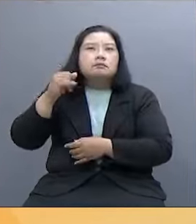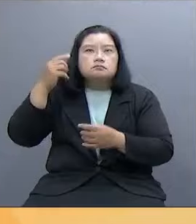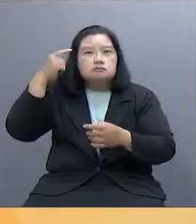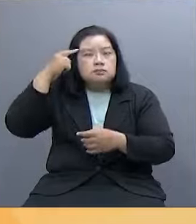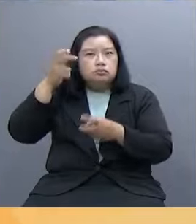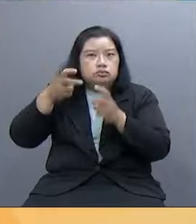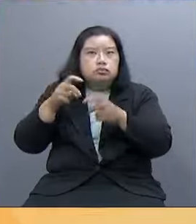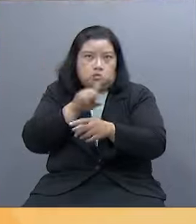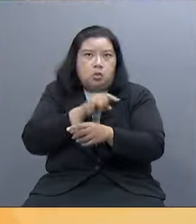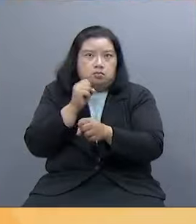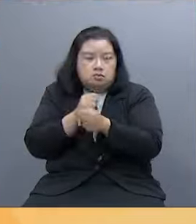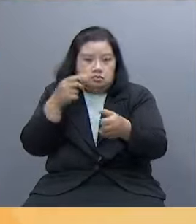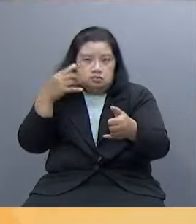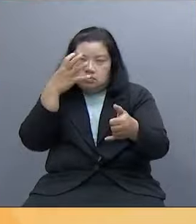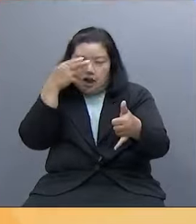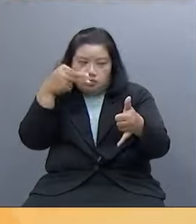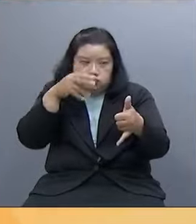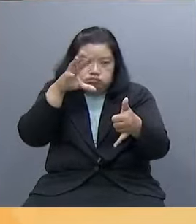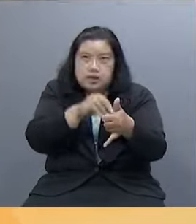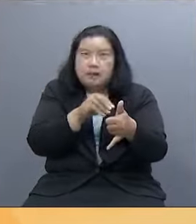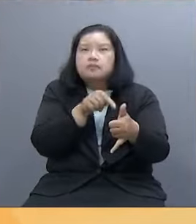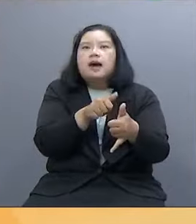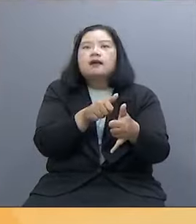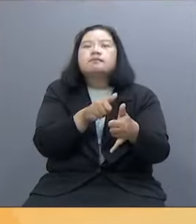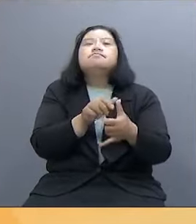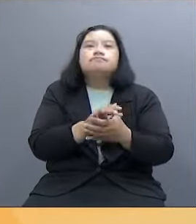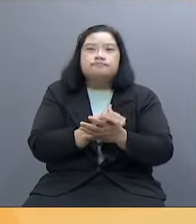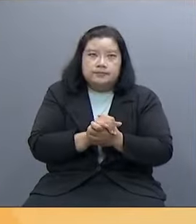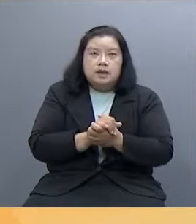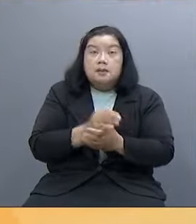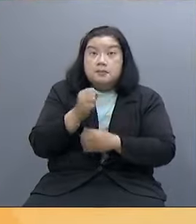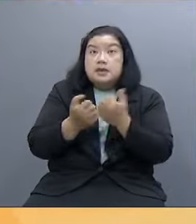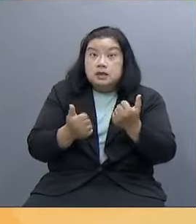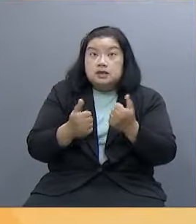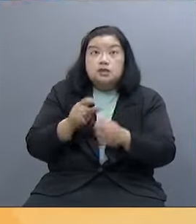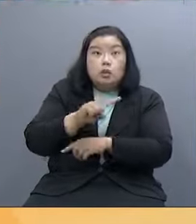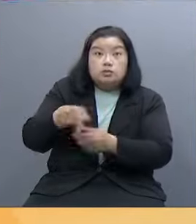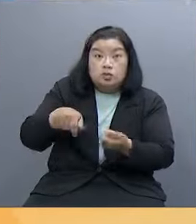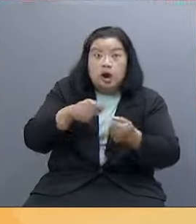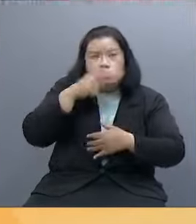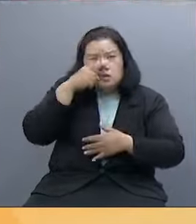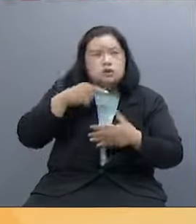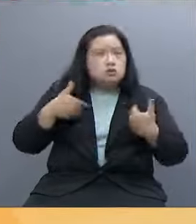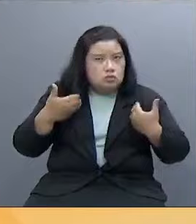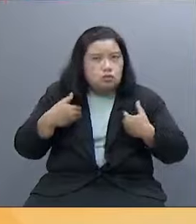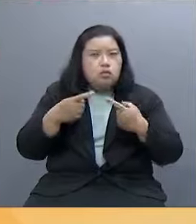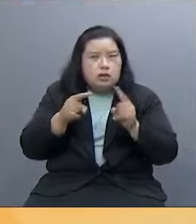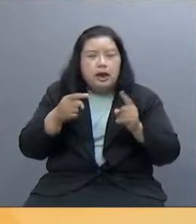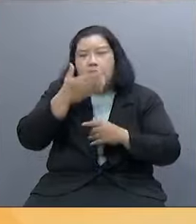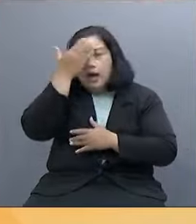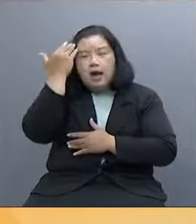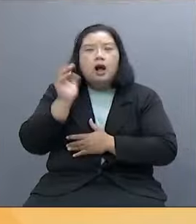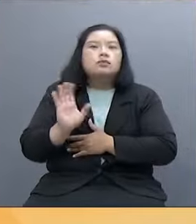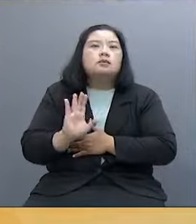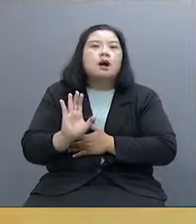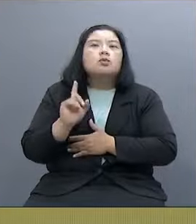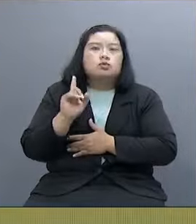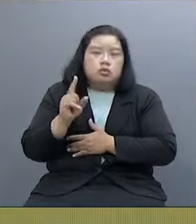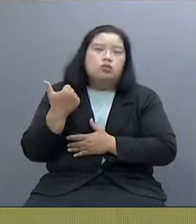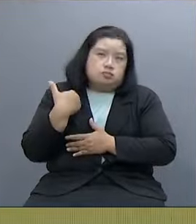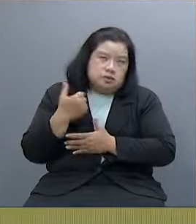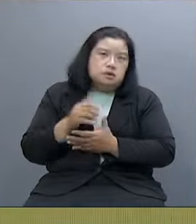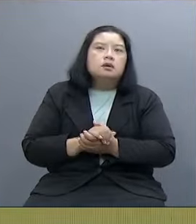มในเรื่องของการจัดงานต่างๆเหล่านี้ต้องบอกว่าสงกรานต์ปีนี้ของเราเนี่ยค่อนข้างคึกคักเป็นพิเศษสิ่งที่อยากจะคงไว้ก็คือเรื่องของมิตรภาพเนี่ยแหละค่ะ